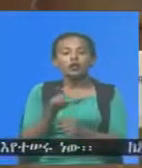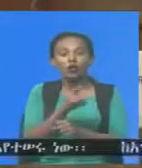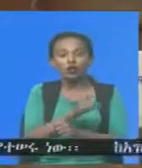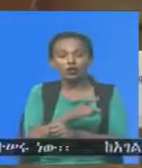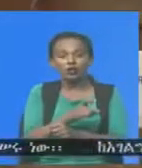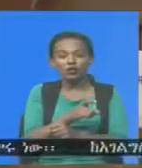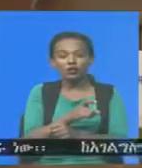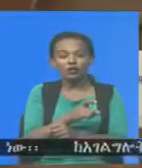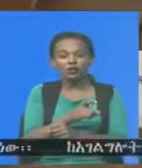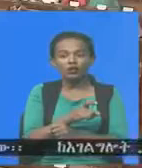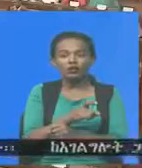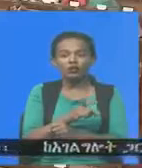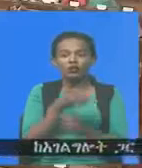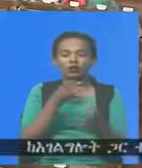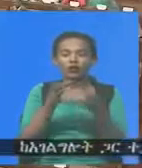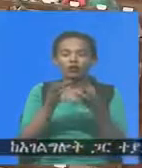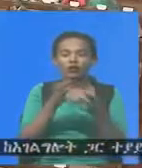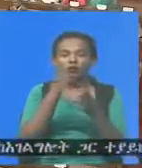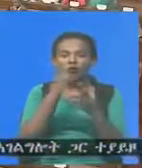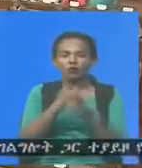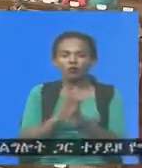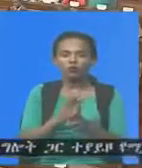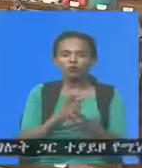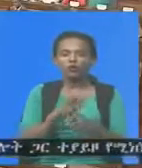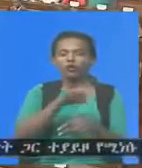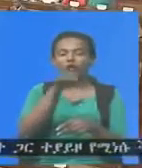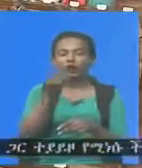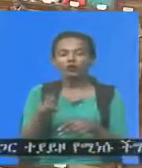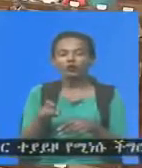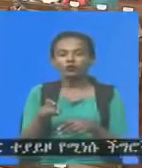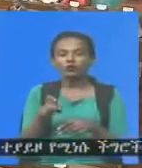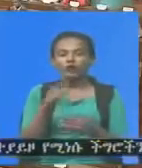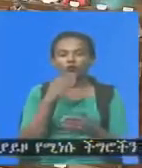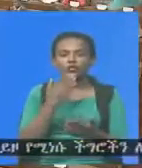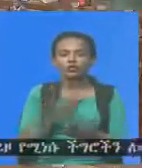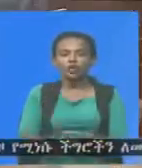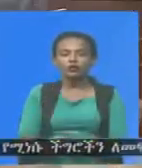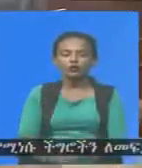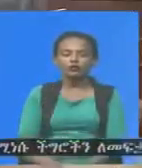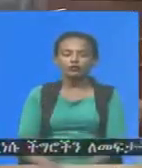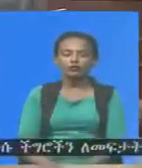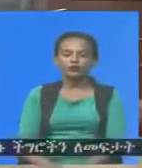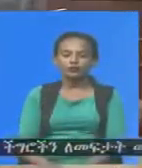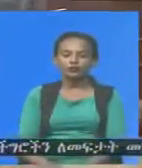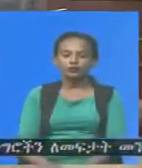እንደሆነ እንዲያብራሩ በአክብሮት እጠይቃለሁ። አመሰግናለሁ።